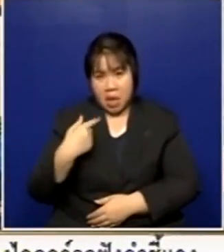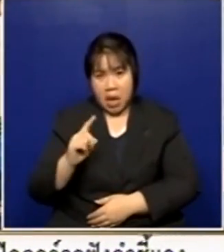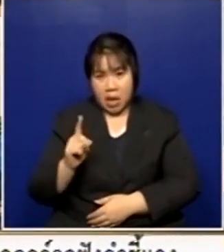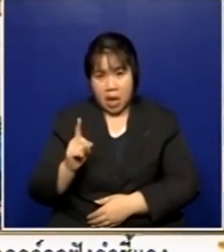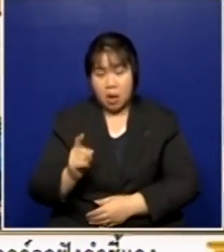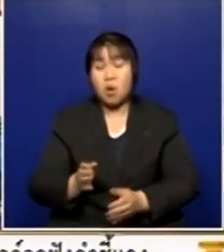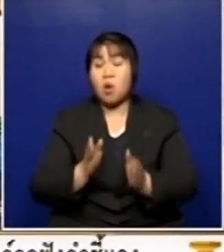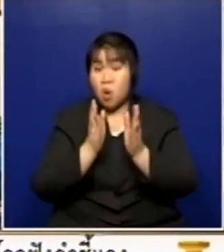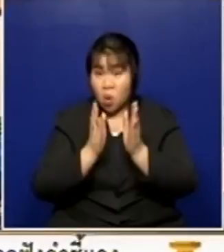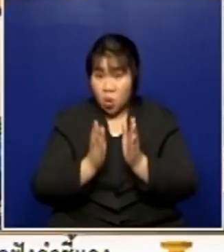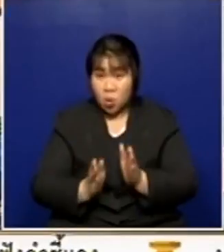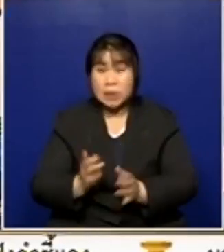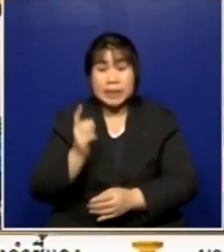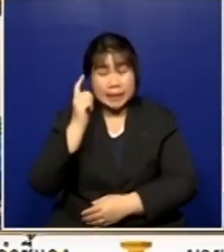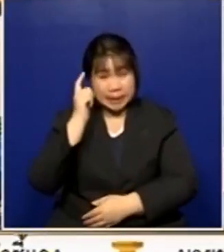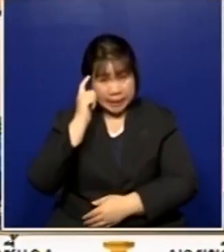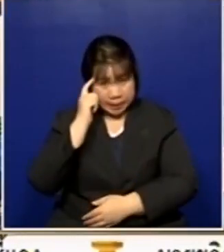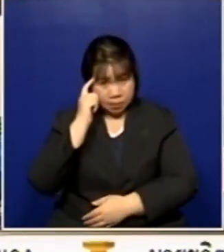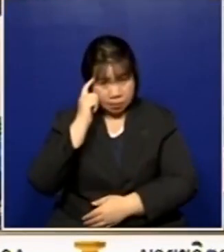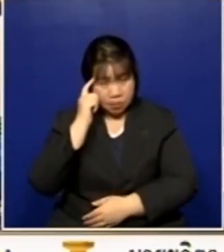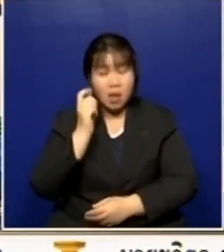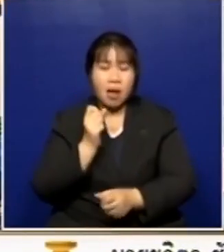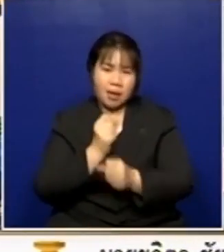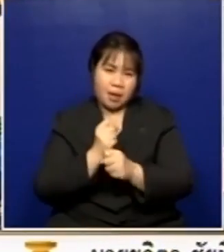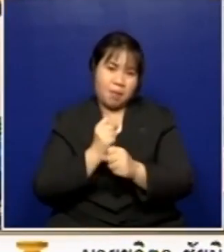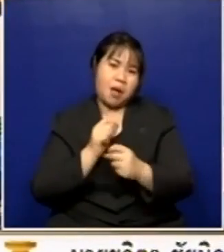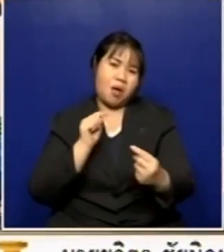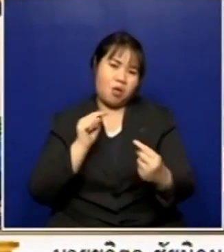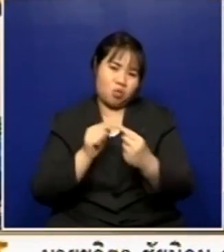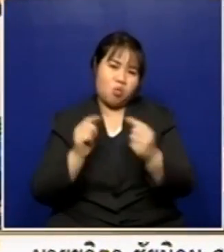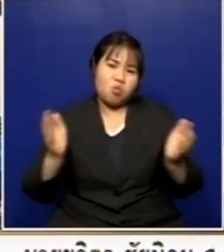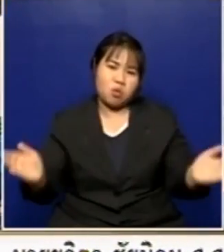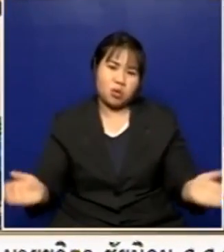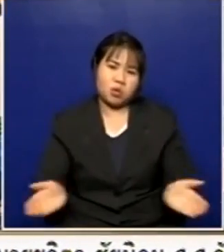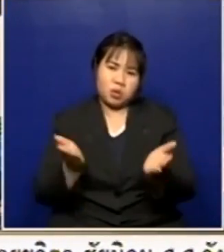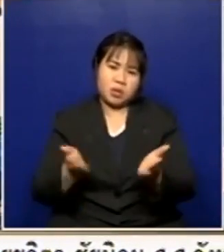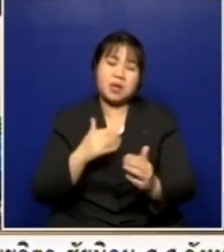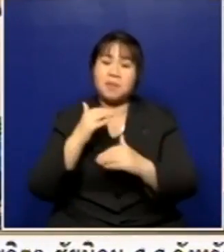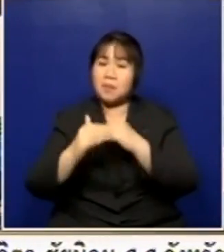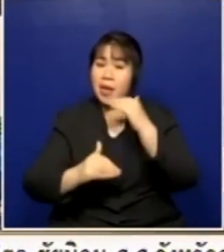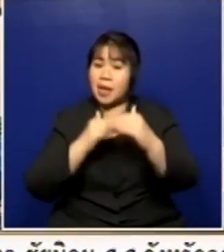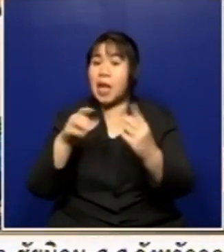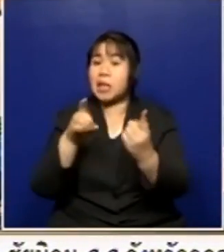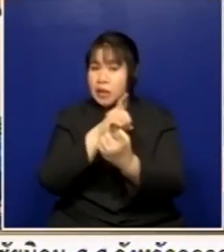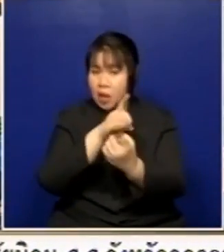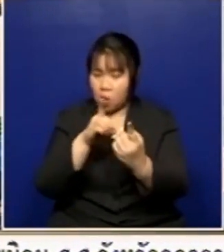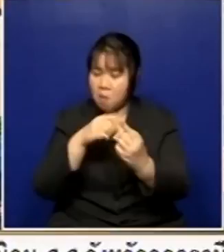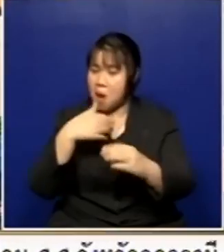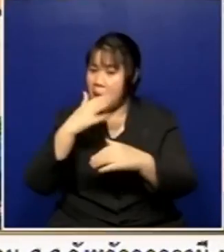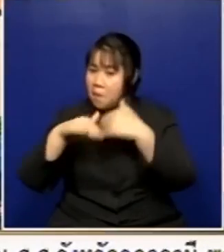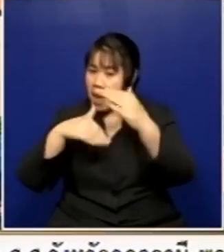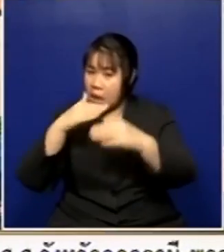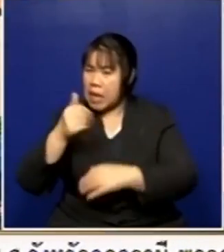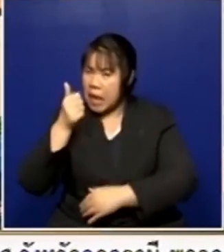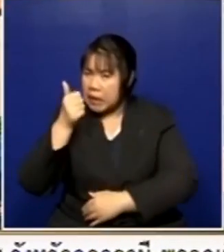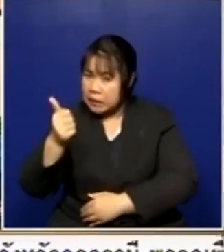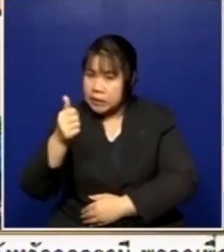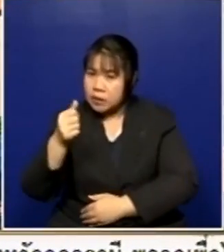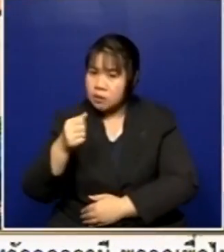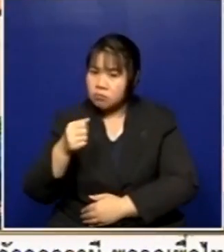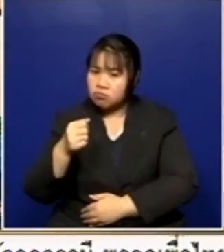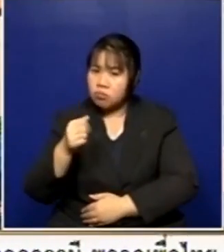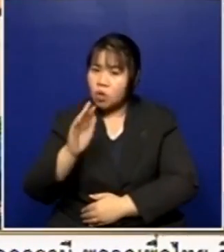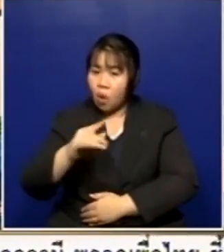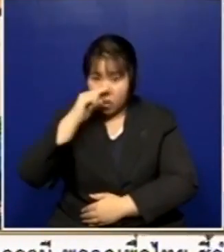เจตนารมณ์ของผู้ที่ทำงานในการส่งเสริมการพัฒนาสังคมที่ดีกว่าในประเทศไทย